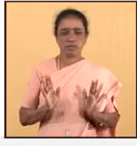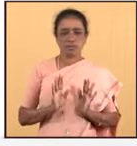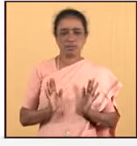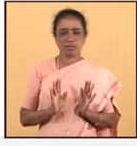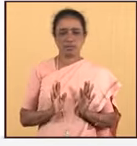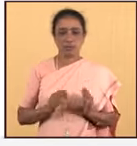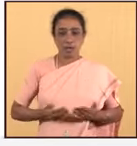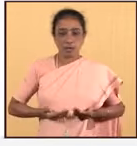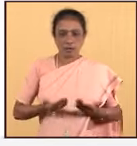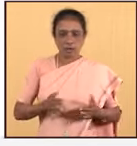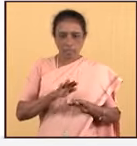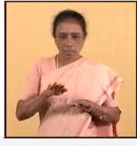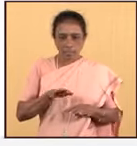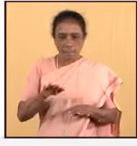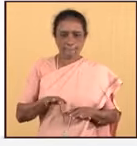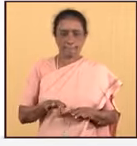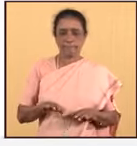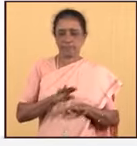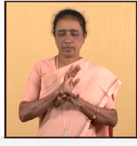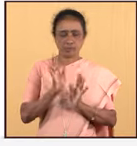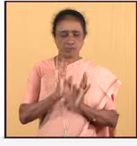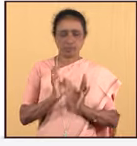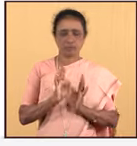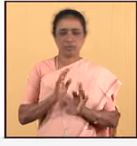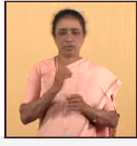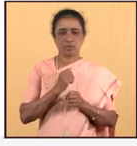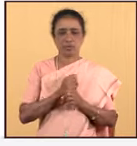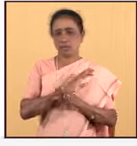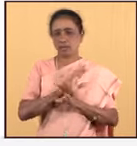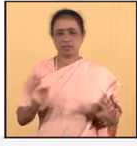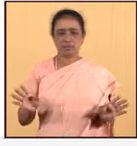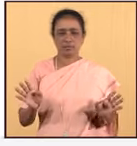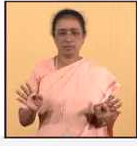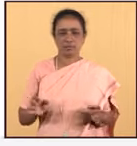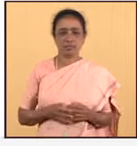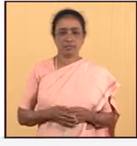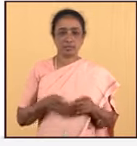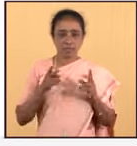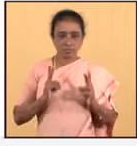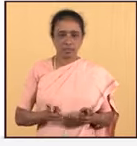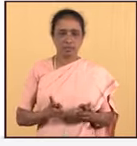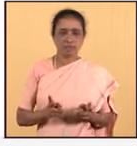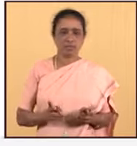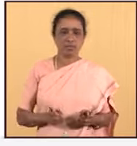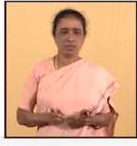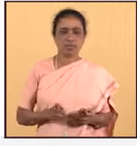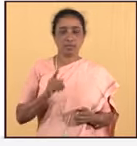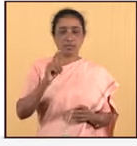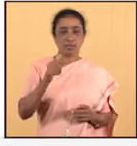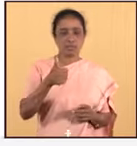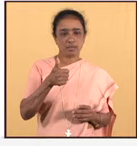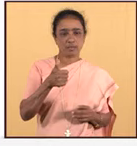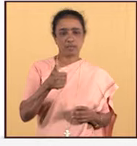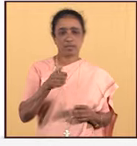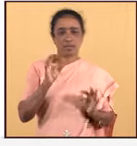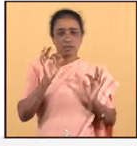பாலினத்தின் அடிப்படையிலோ, பிறப்பிடத்தின் அடிப்படையிலோ பாகுபடுத்துவதை அரசாங்கம் ஊக்குவிப்பது இல்லை. அதே மாதிரி